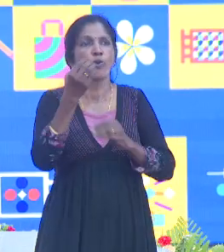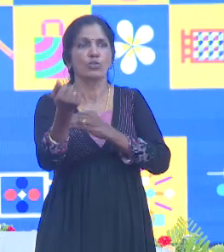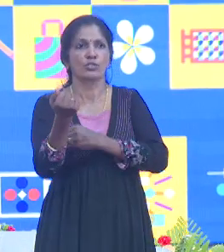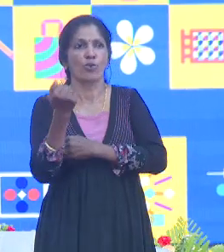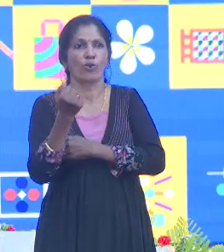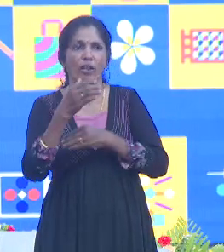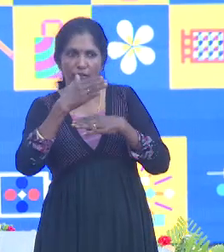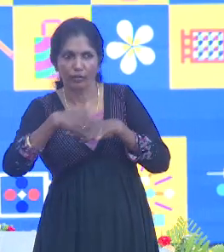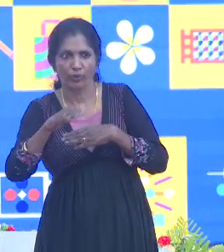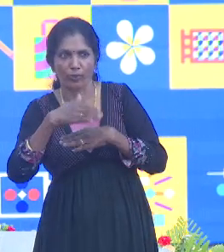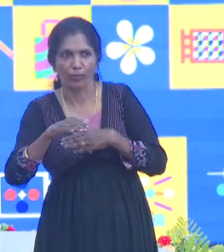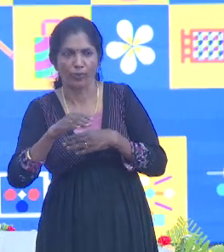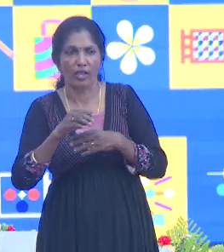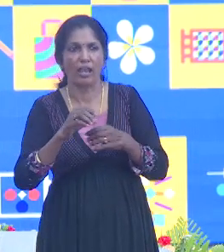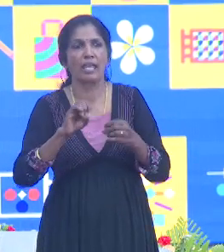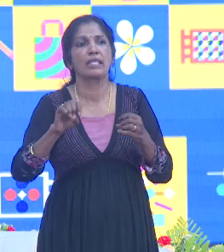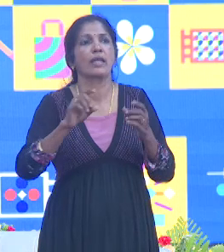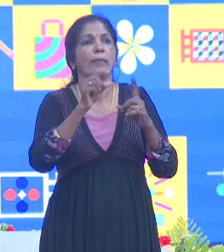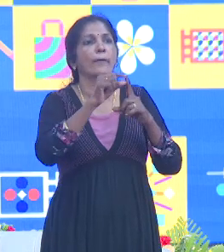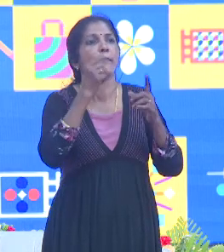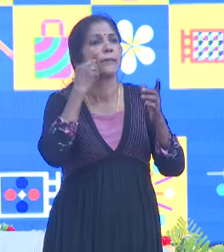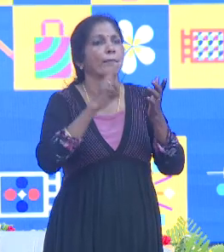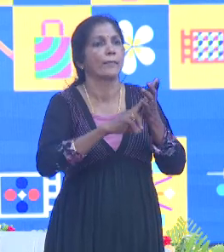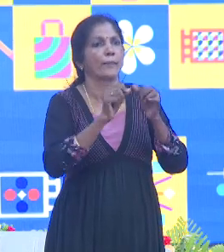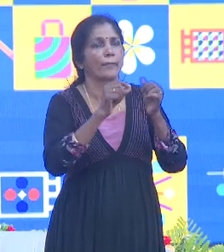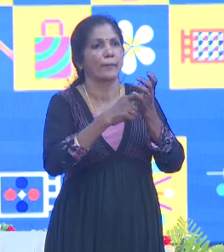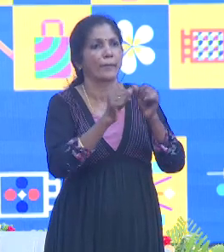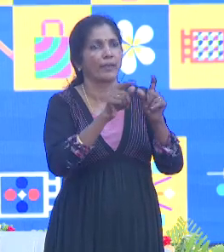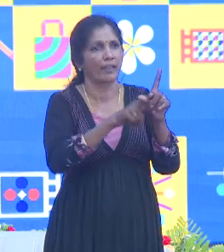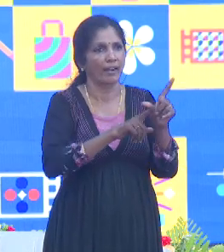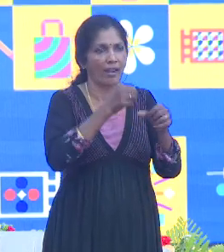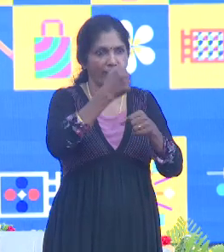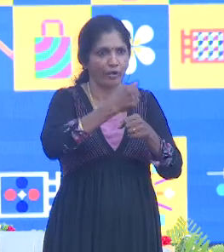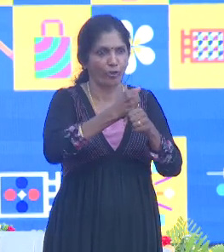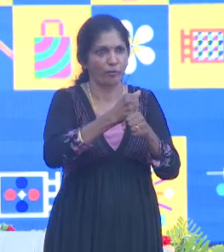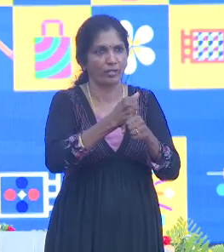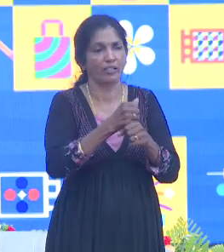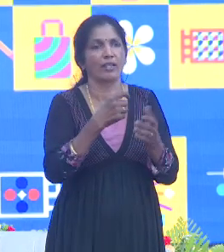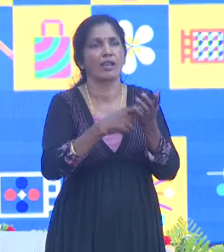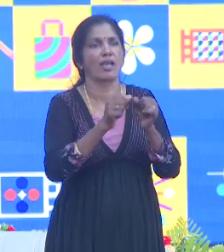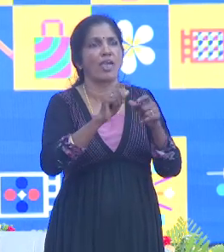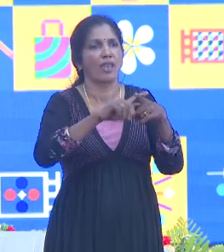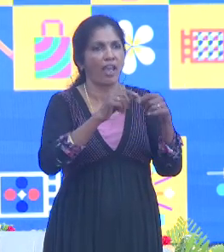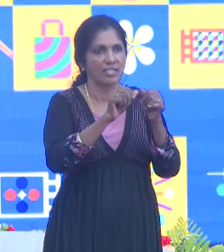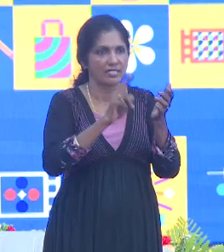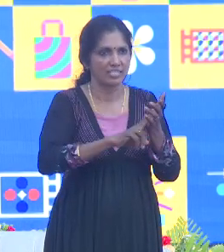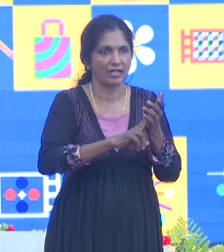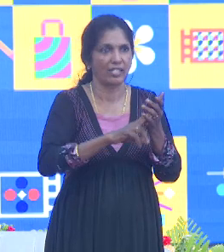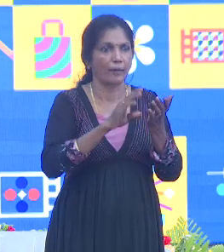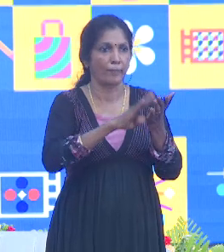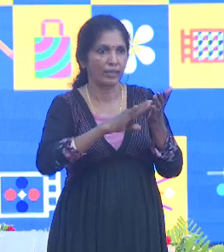കൊണ്ടുപോകാൻ സോ പിണറായി വിജയൻ നേതൃത്വം നൽകുന്ന ഈ ഗവൺമെൻറ്റിന്, സോ രാജൻ നേതൃത്വം നൽകുന്ന റവന്യൂ